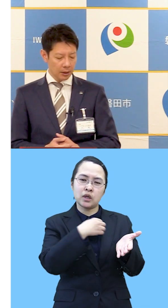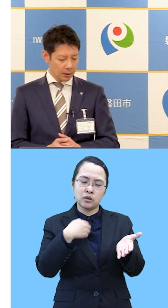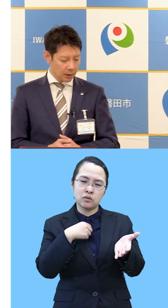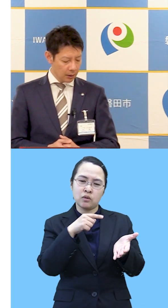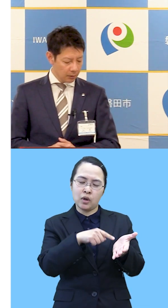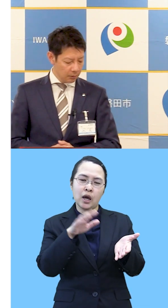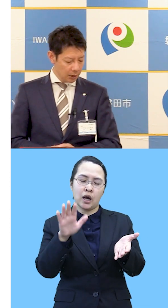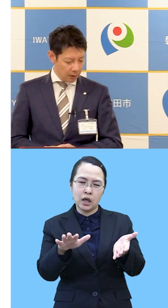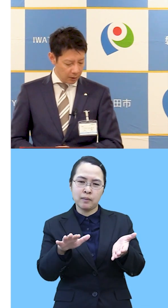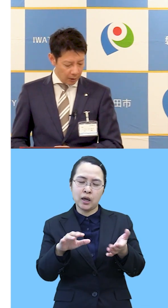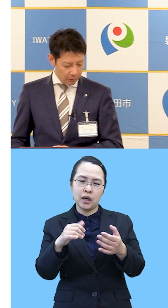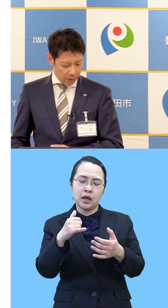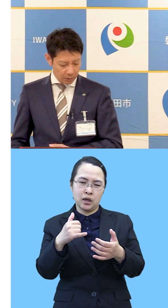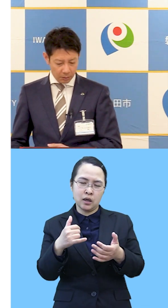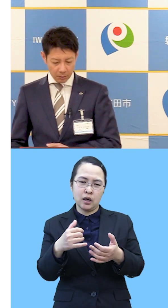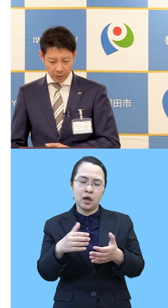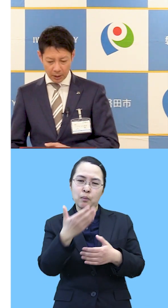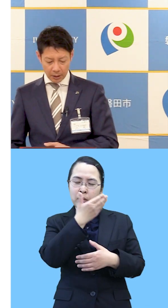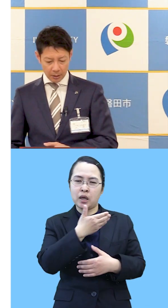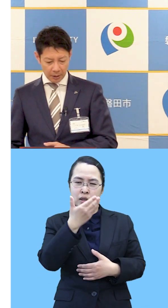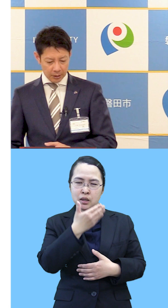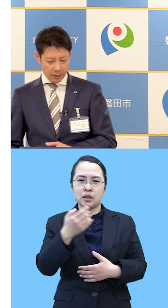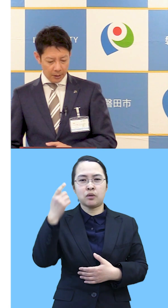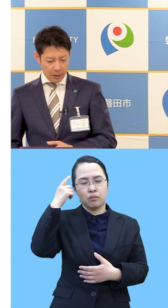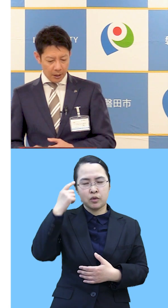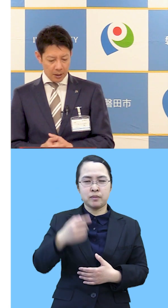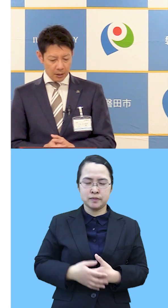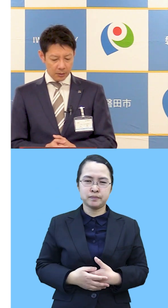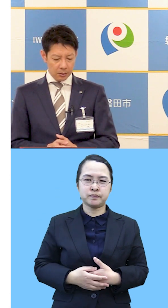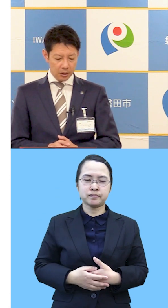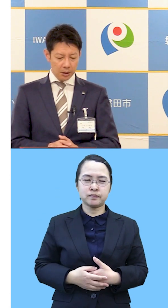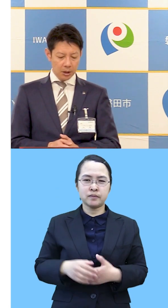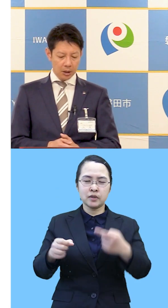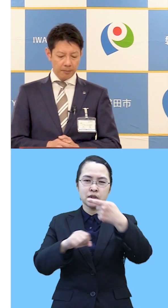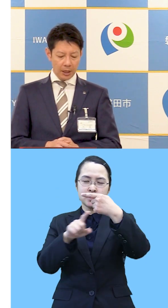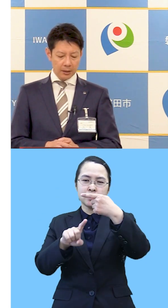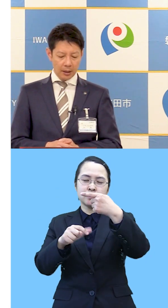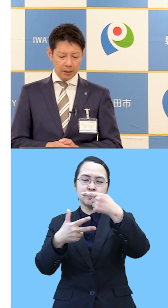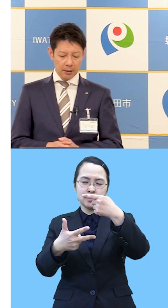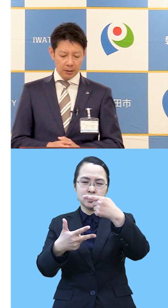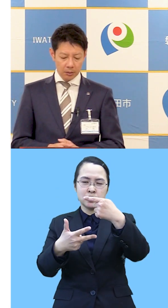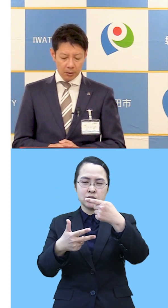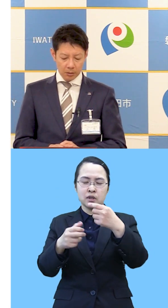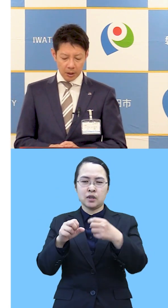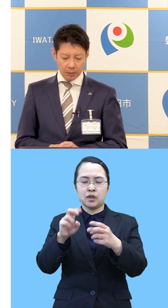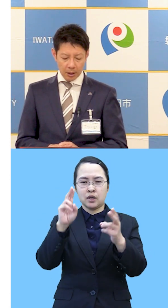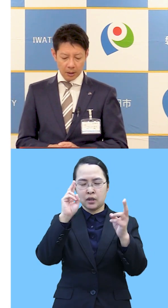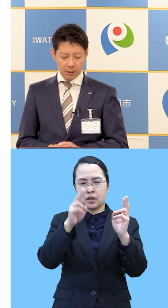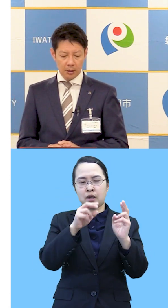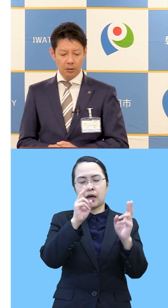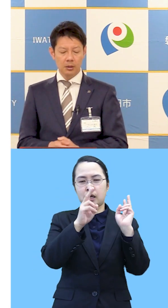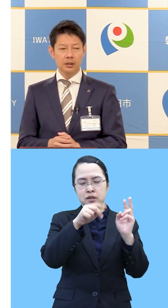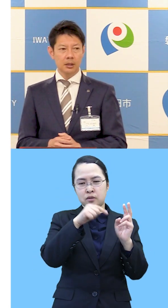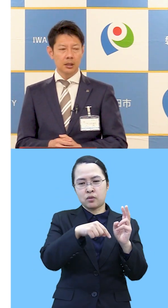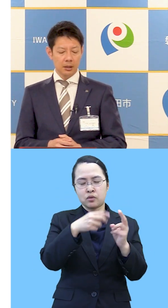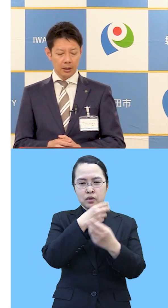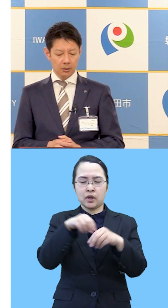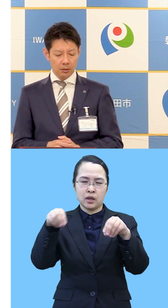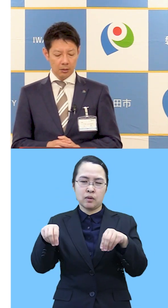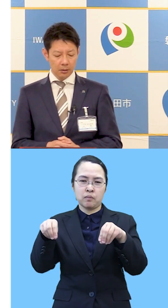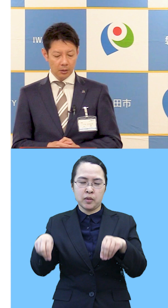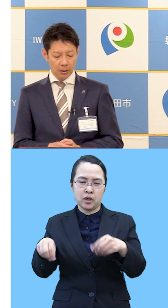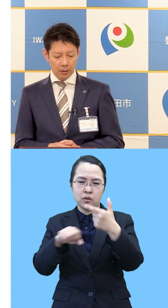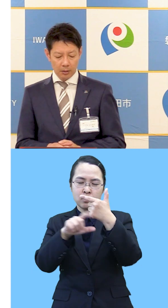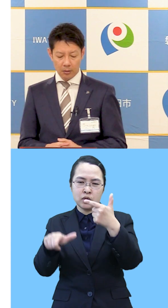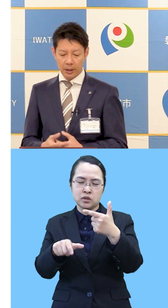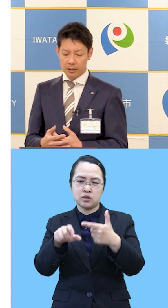ことにも役立つかななんていうふうに期待をしているところであります。1月の17日にサイネックさんと協定を締結して、6月にサイ